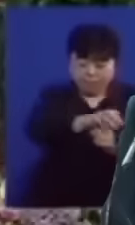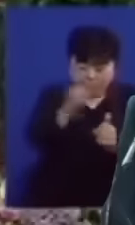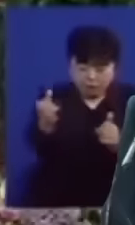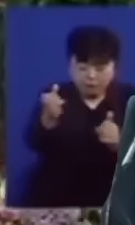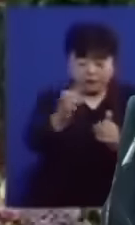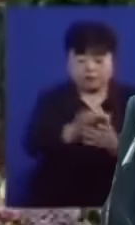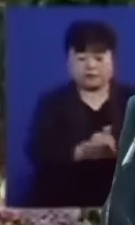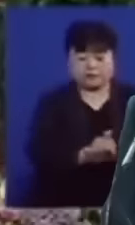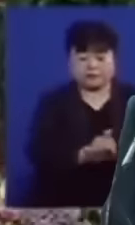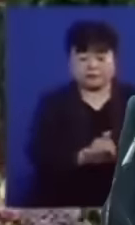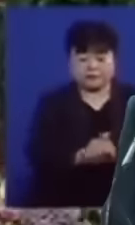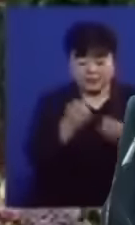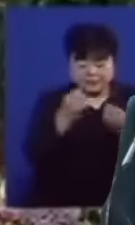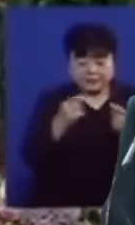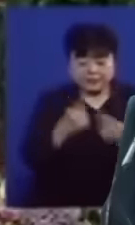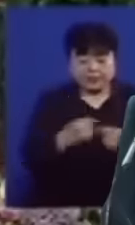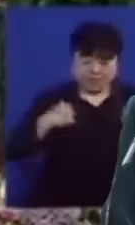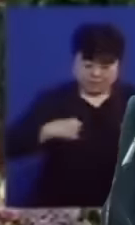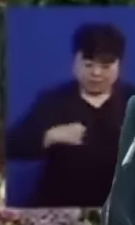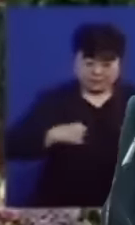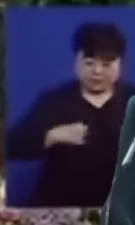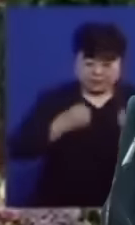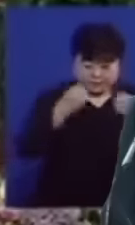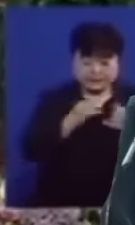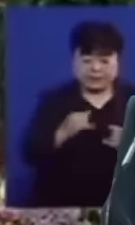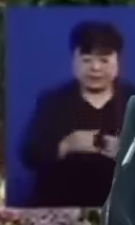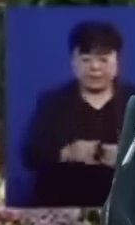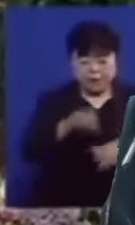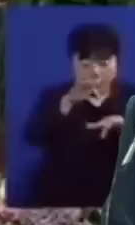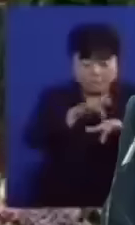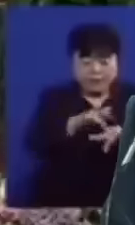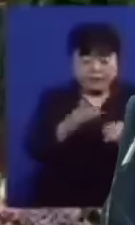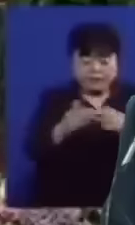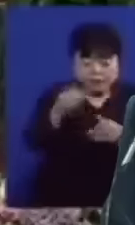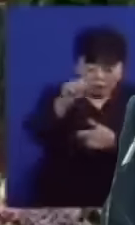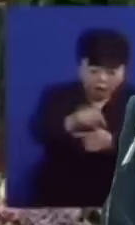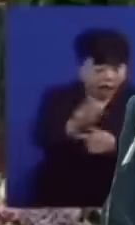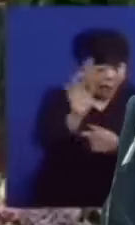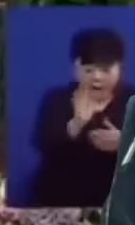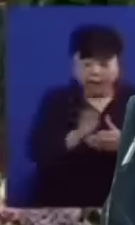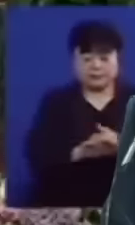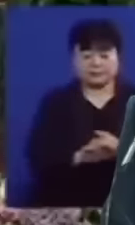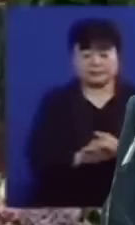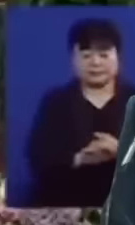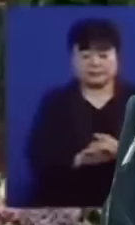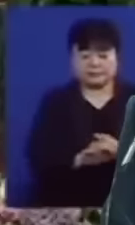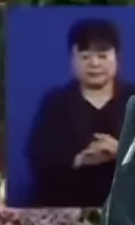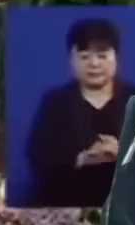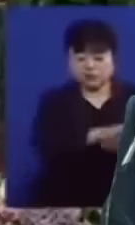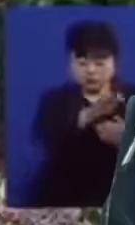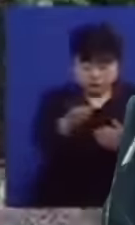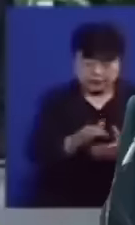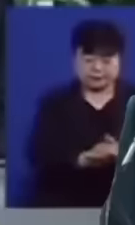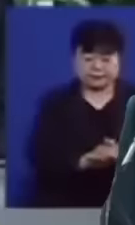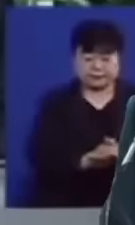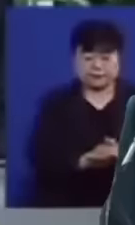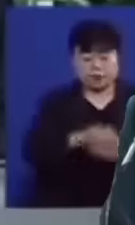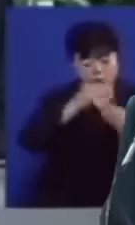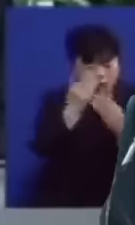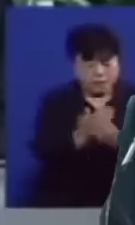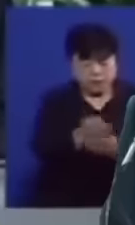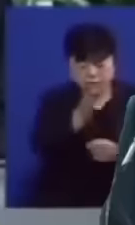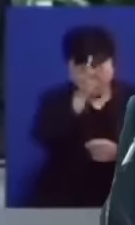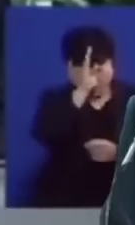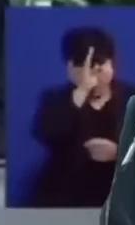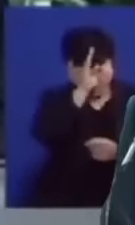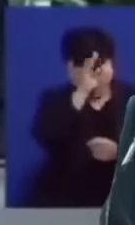벗어버리고 새사람을 입었으면 새사람은 마귀에게 집을 허락해 주어서는 안 되는 것입니다. 우리는 완전히